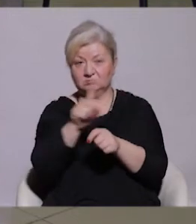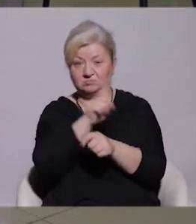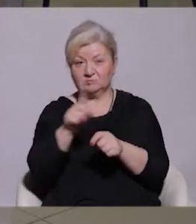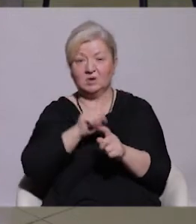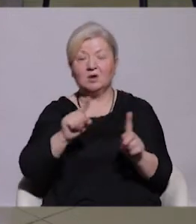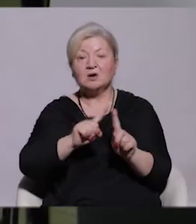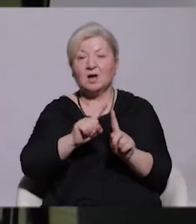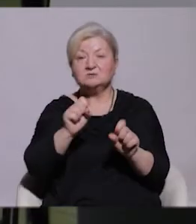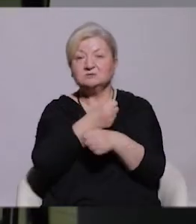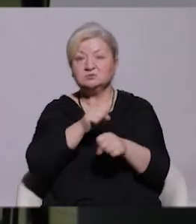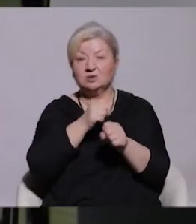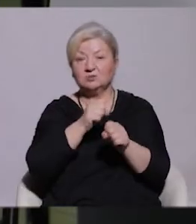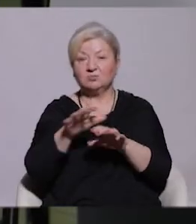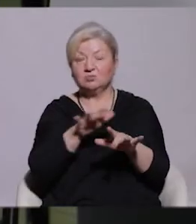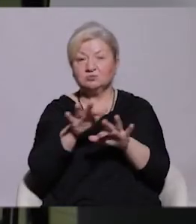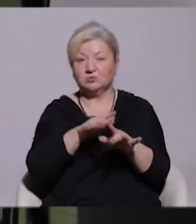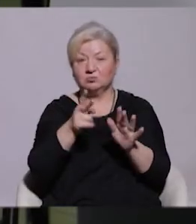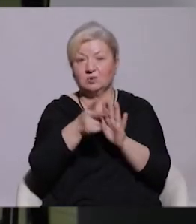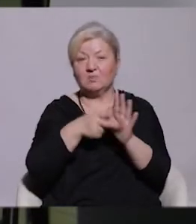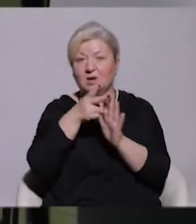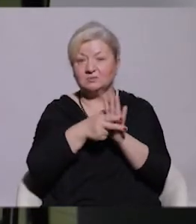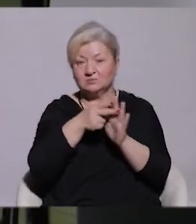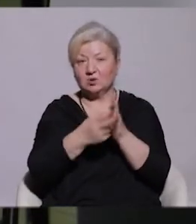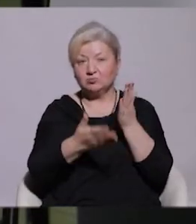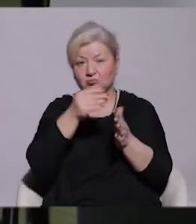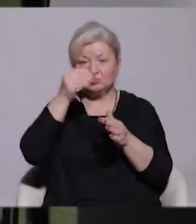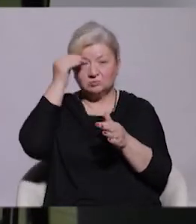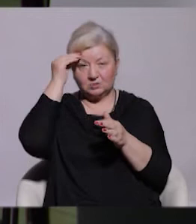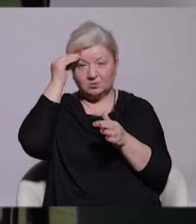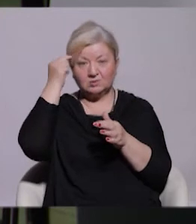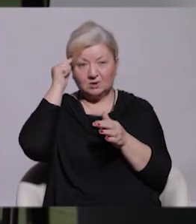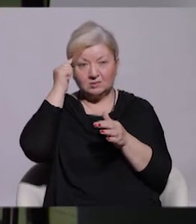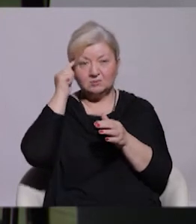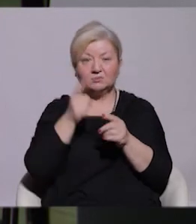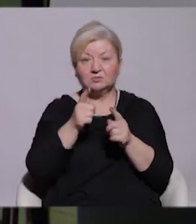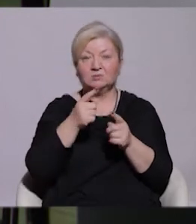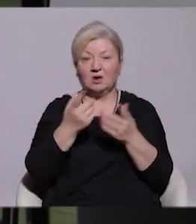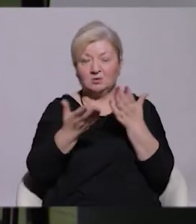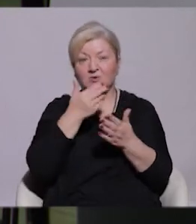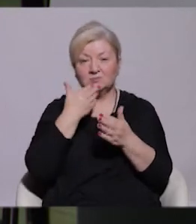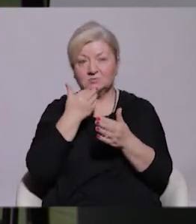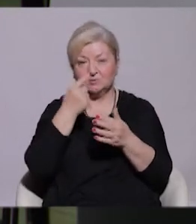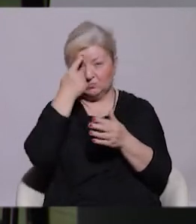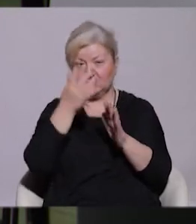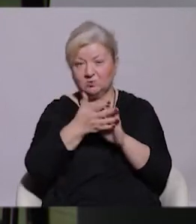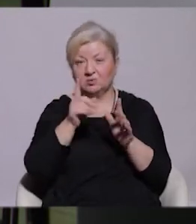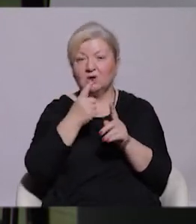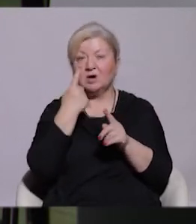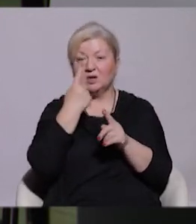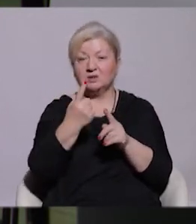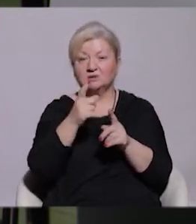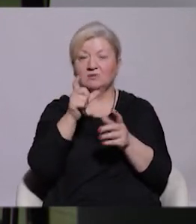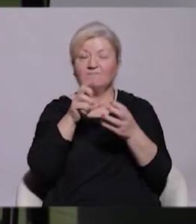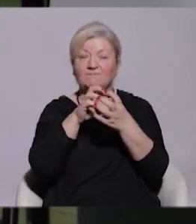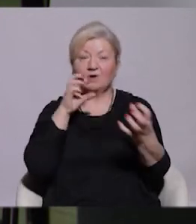მოძრაობდა მატარებელი? თუ დაფიქრდებით, მე მგონი საკმაოდ მარტივია, ხო? ანუ ერთი ვაგონის სიგრძე იყო 2